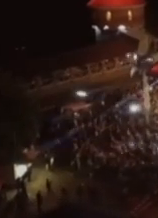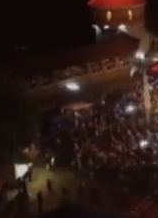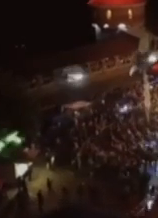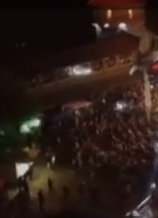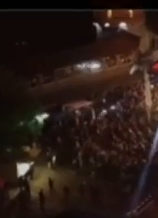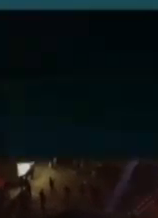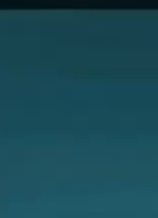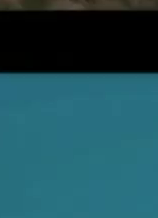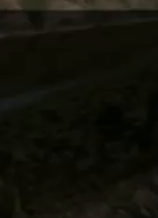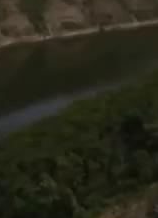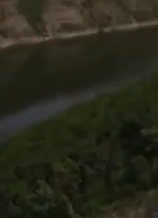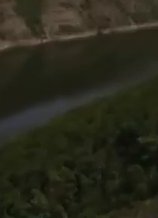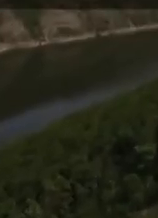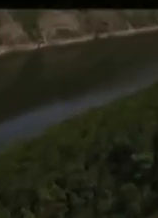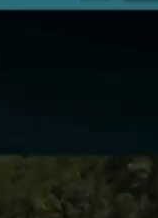Музика